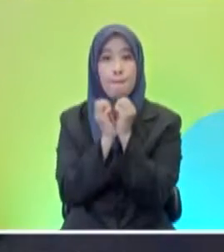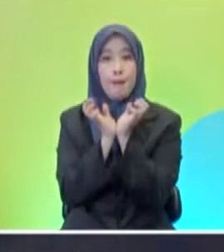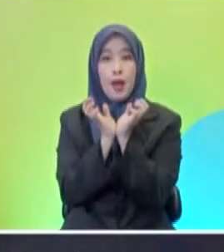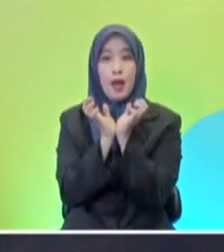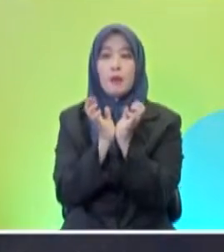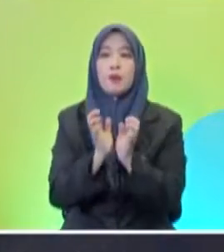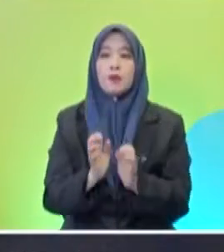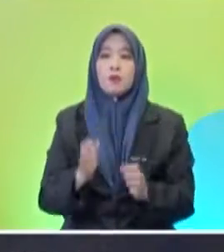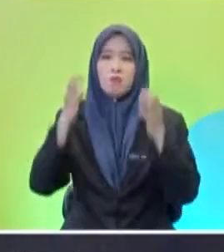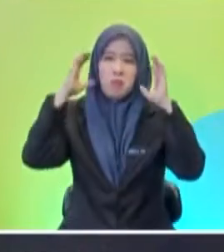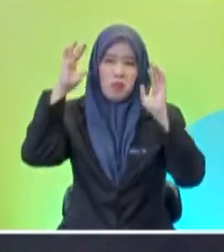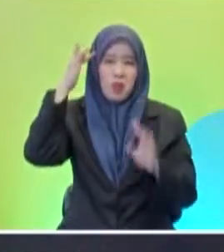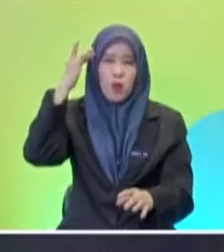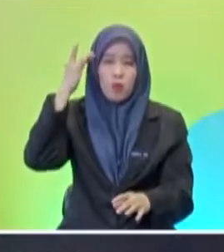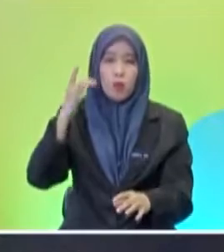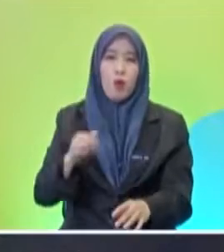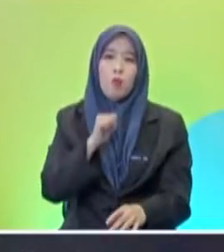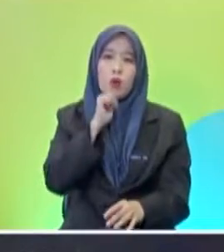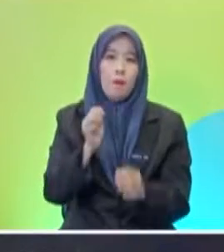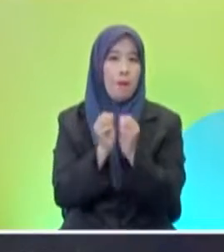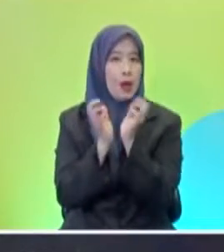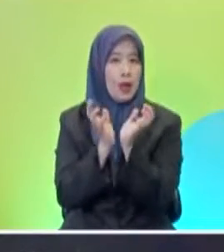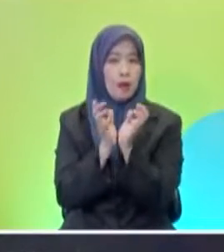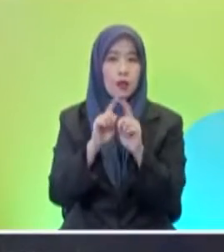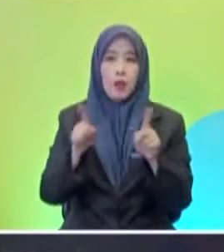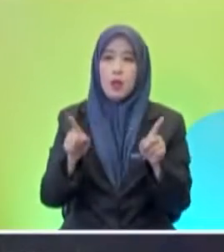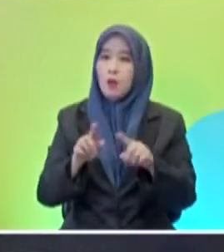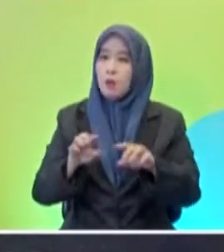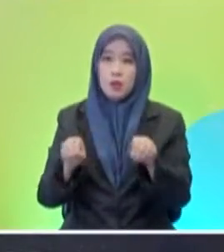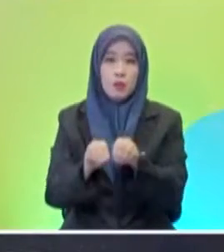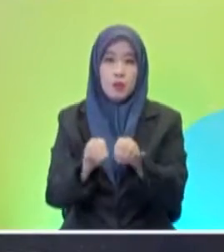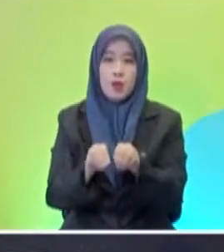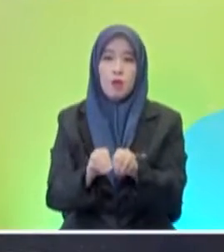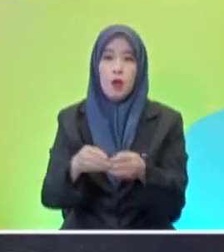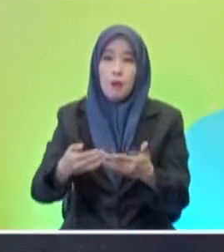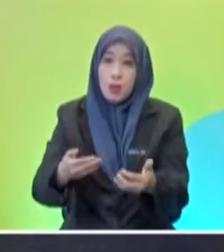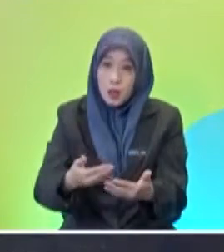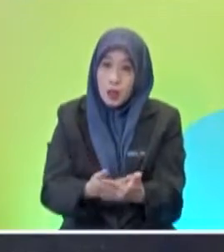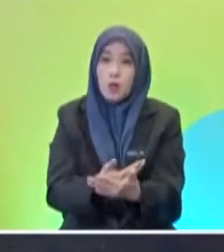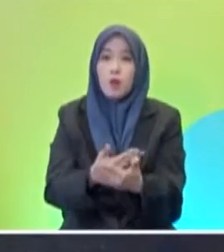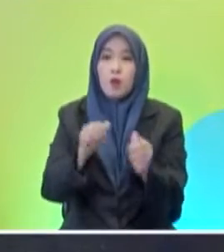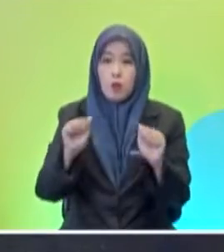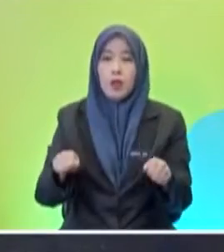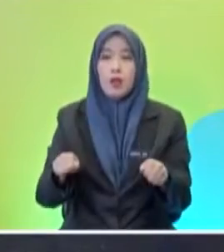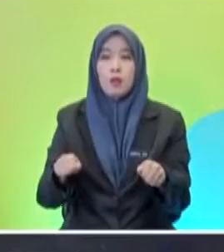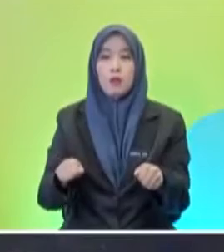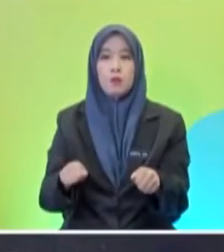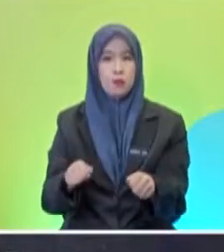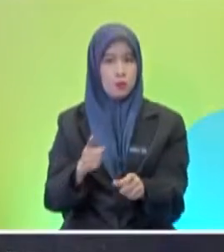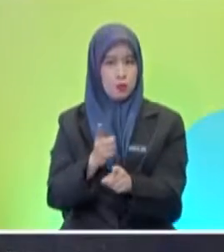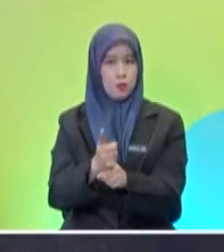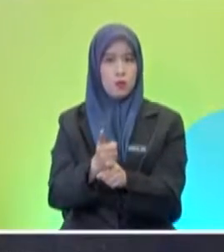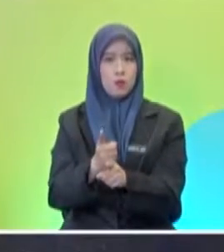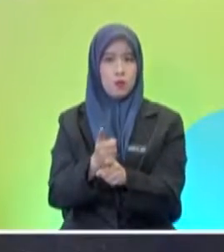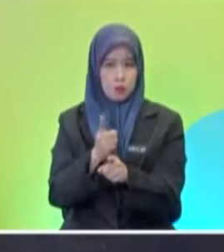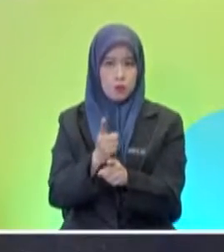tahulah. Bukan sekat bayam, Cikgu. Macam-macam sayur dia boleh makan, Cikgu. Oh, ya. Antaranya betik. Ha. Biar betul. Betul